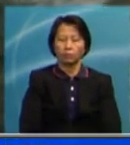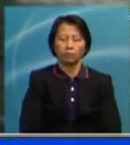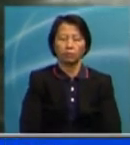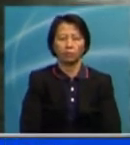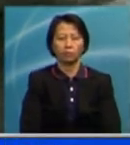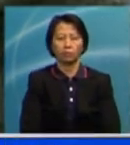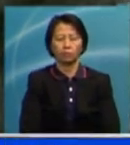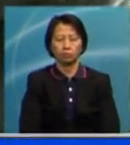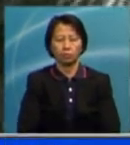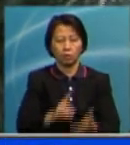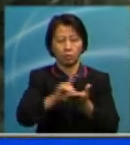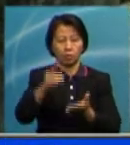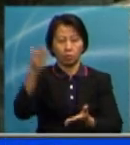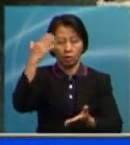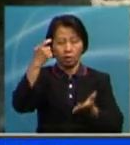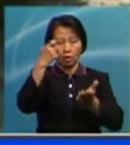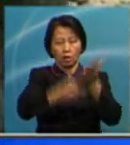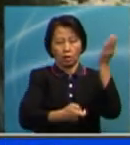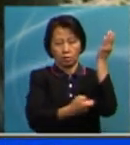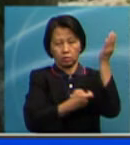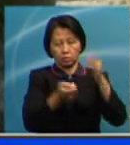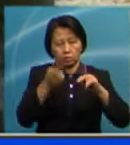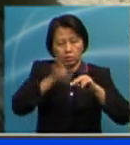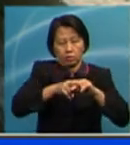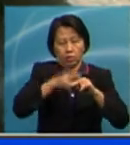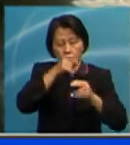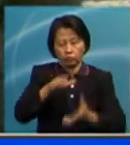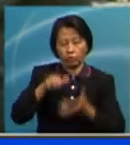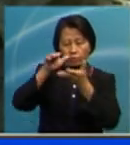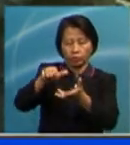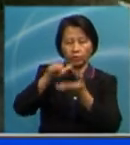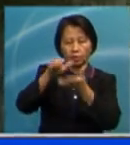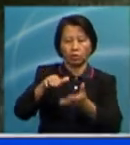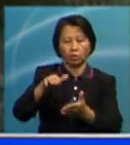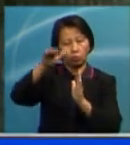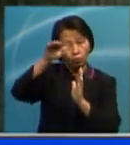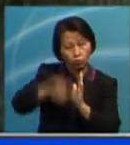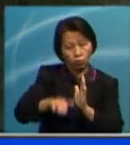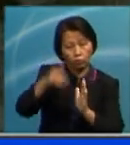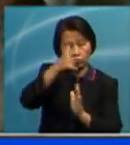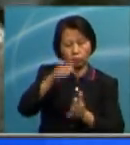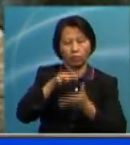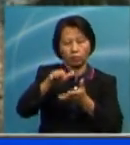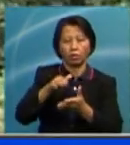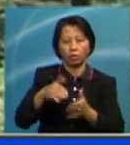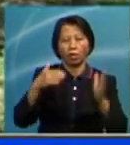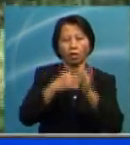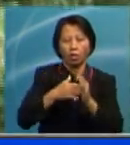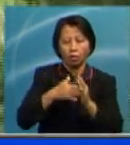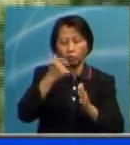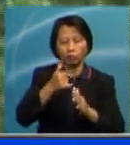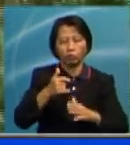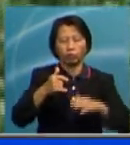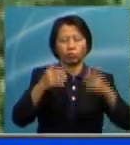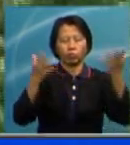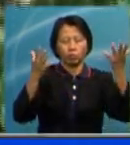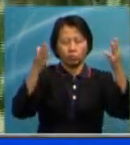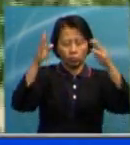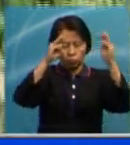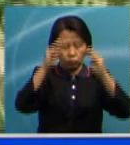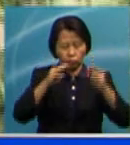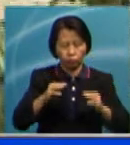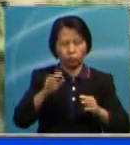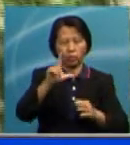China Minggu lalu getah meningkat berikutanalan yang kurang disebkanalang akibat musim Luruh